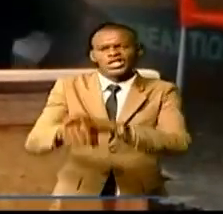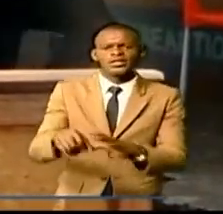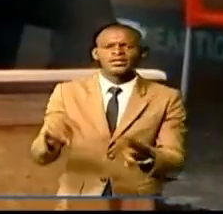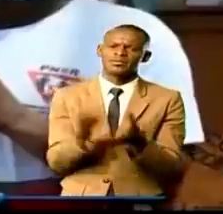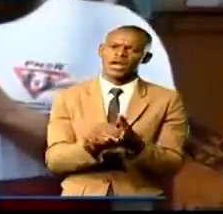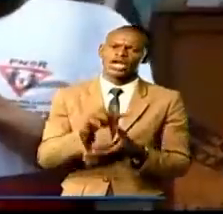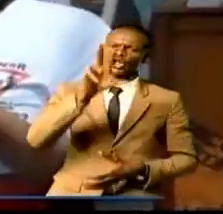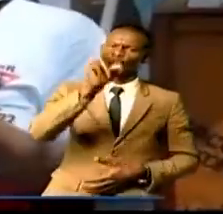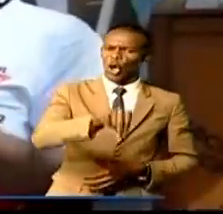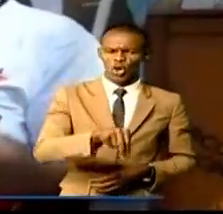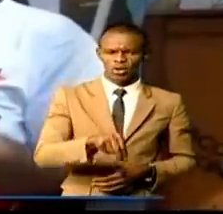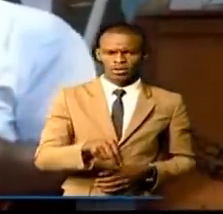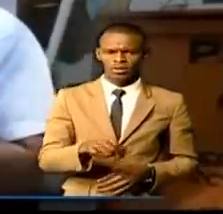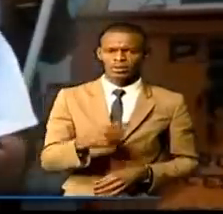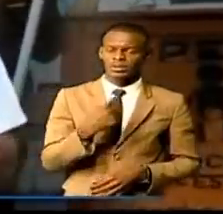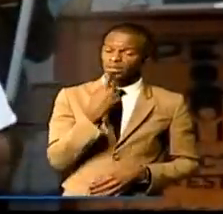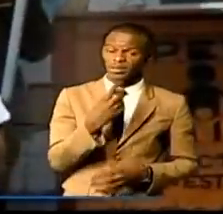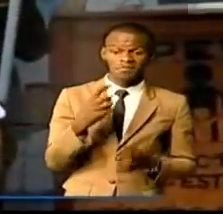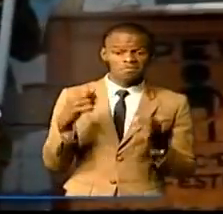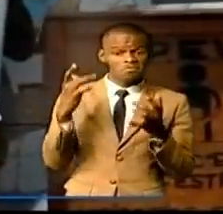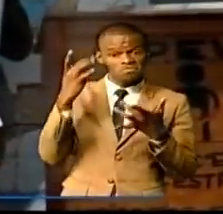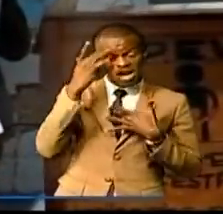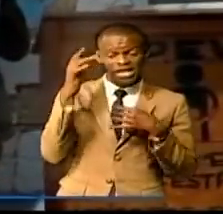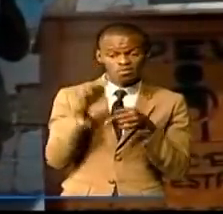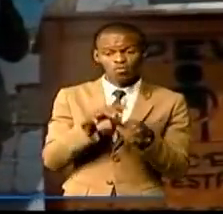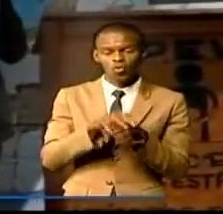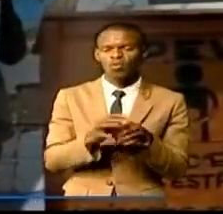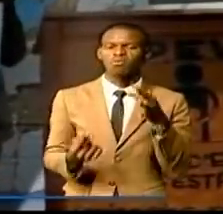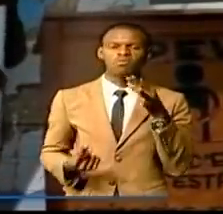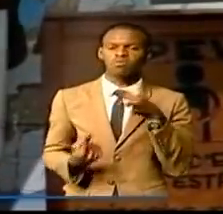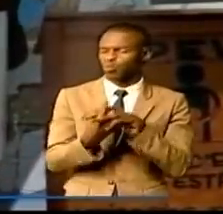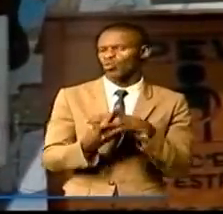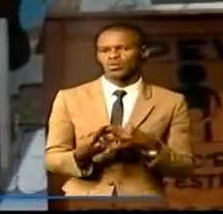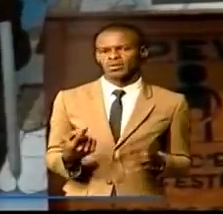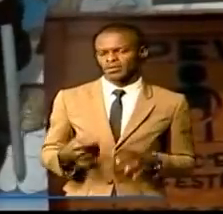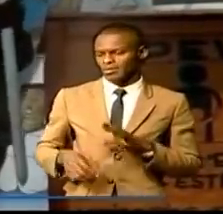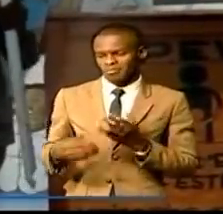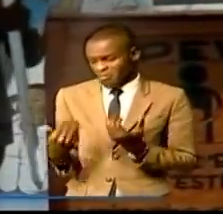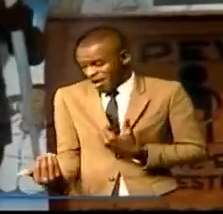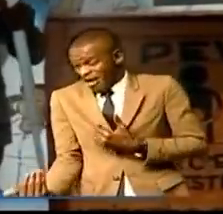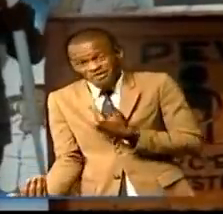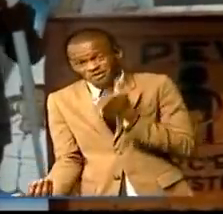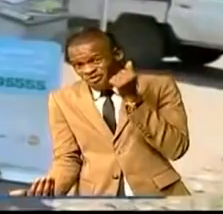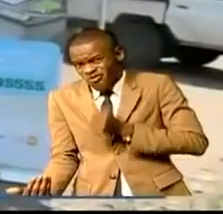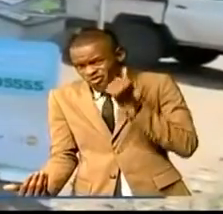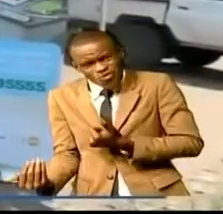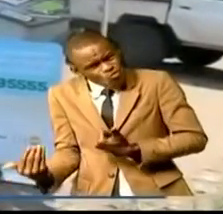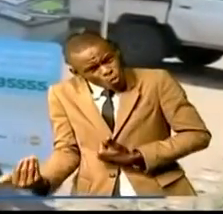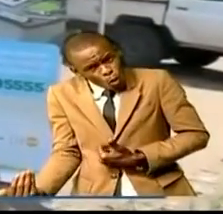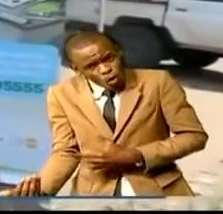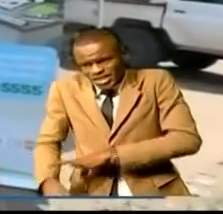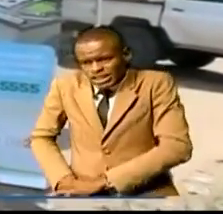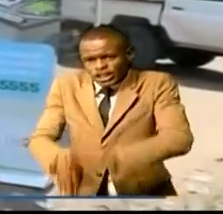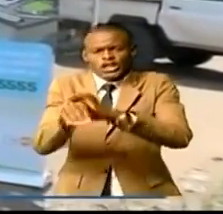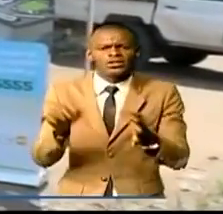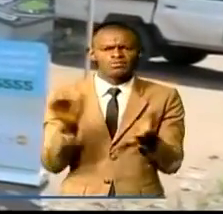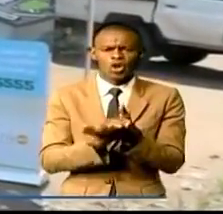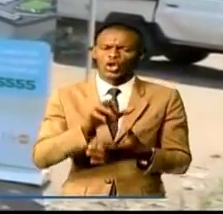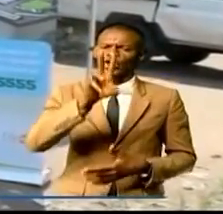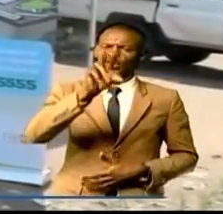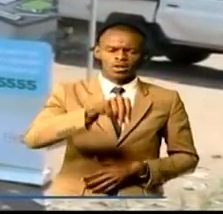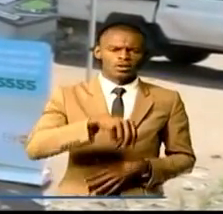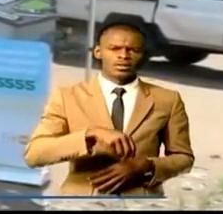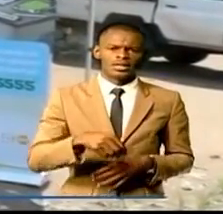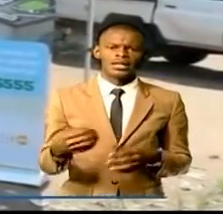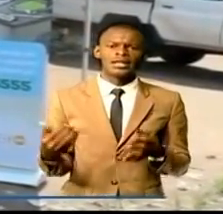les mariages précoces, les violences sexuelles et la pauvreté. Notez qu'au premier trimestre de l'année en cours, 32 cas de femmes souffrantes de